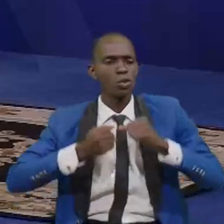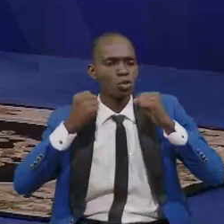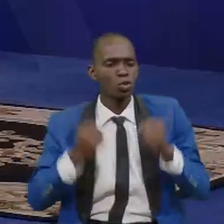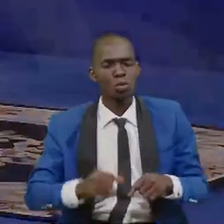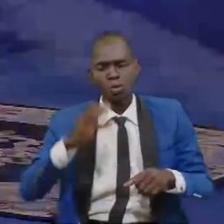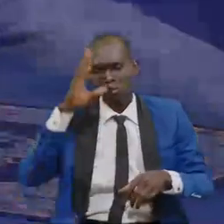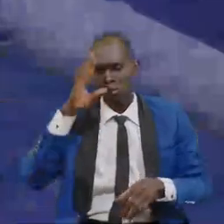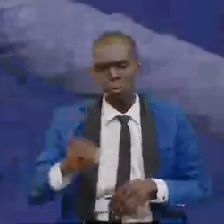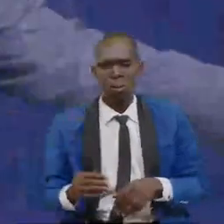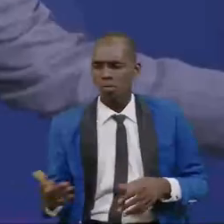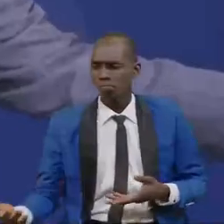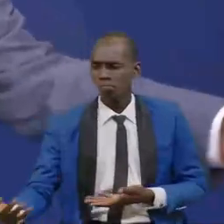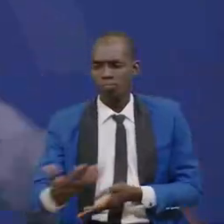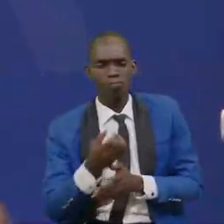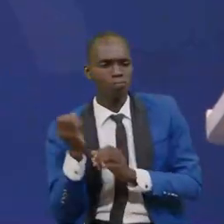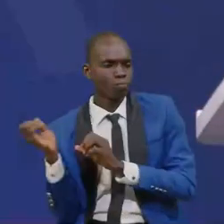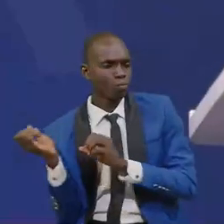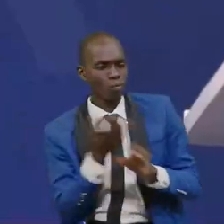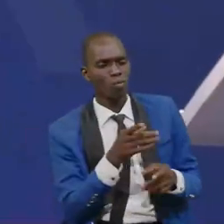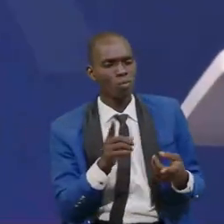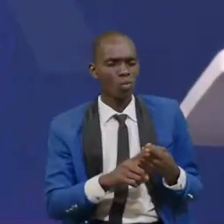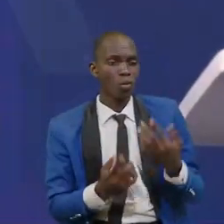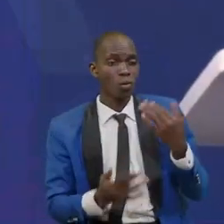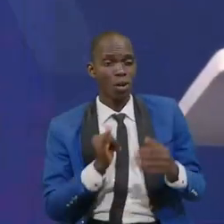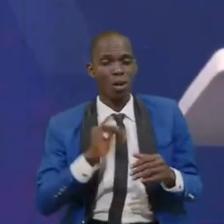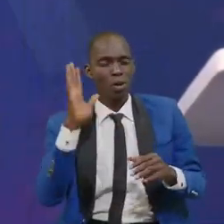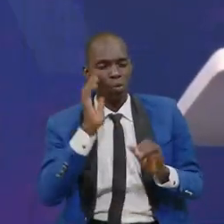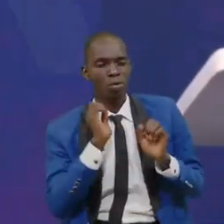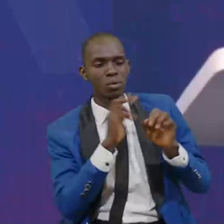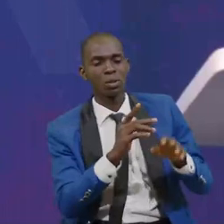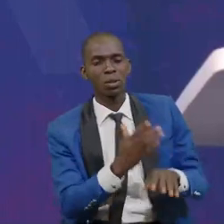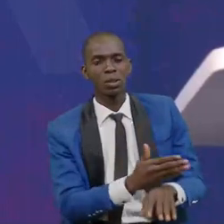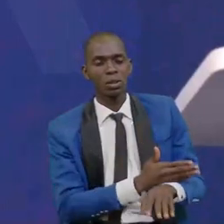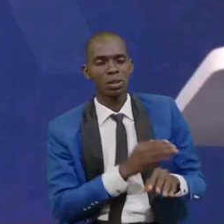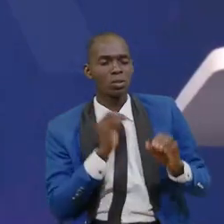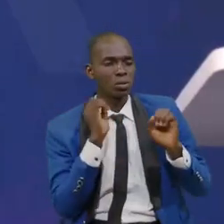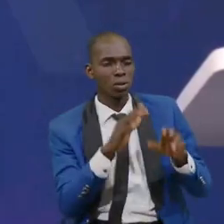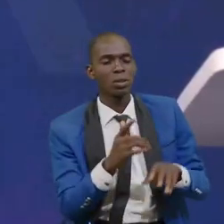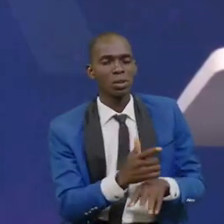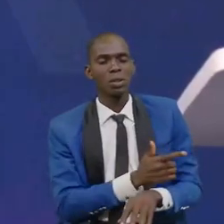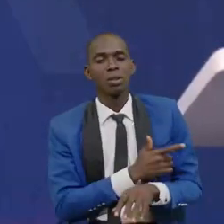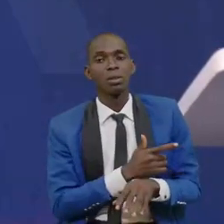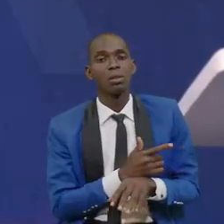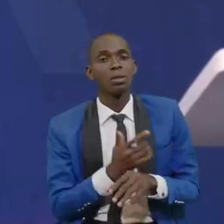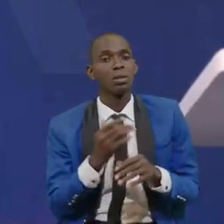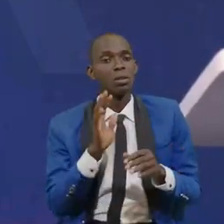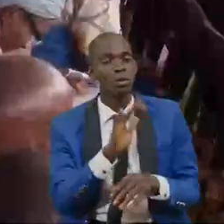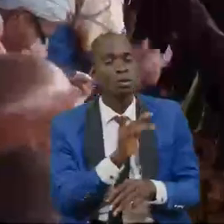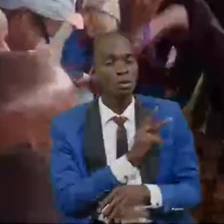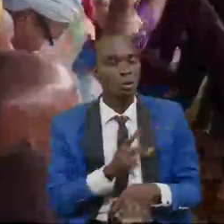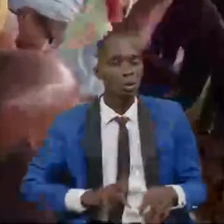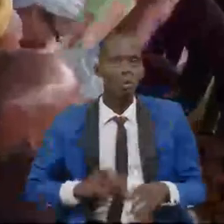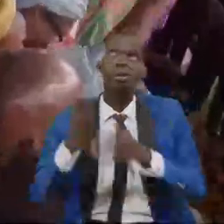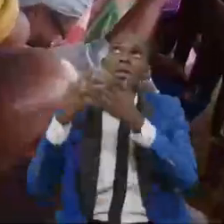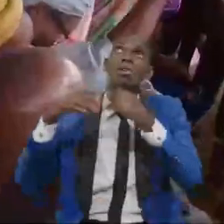les costauds. Jetez-les là-bas. Je vais leur enseigner une leçon. Nebuchadnezzar, le ciel va t'enseigner une